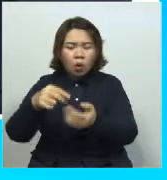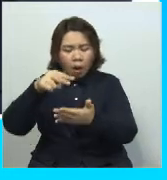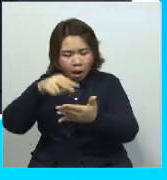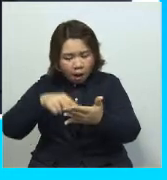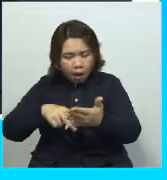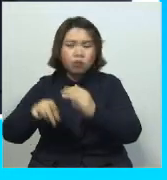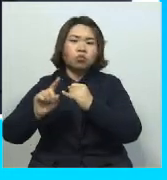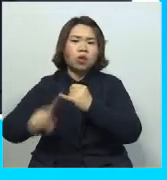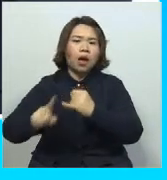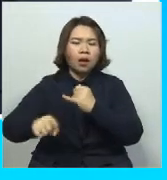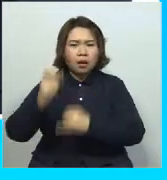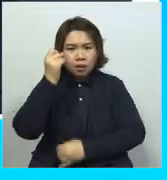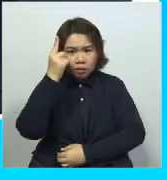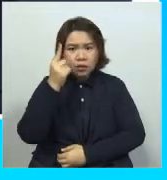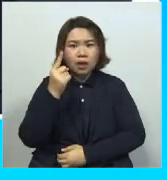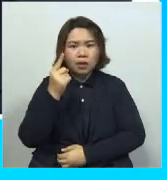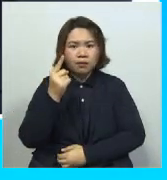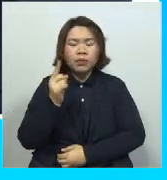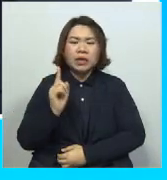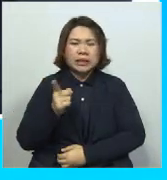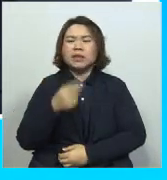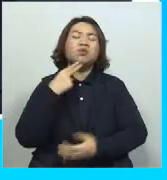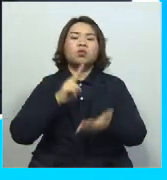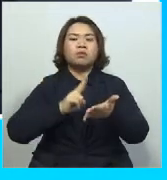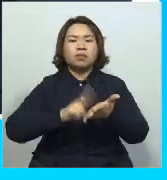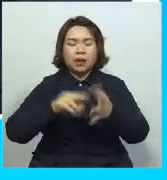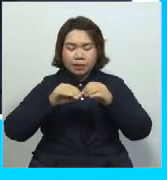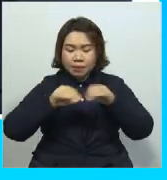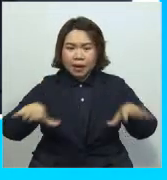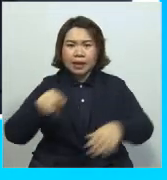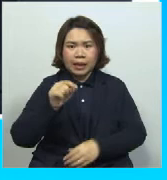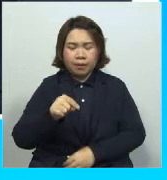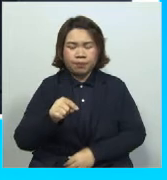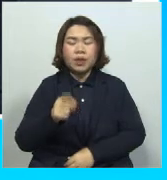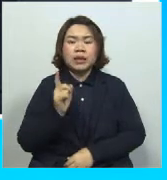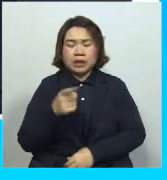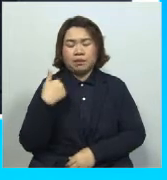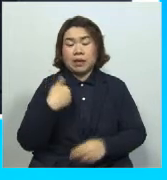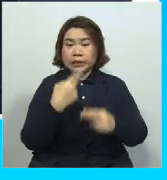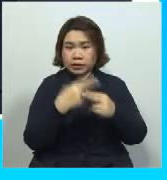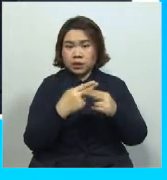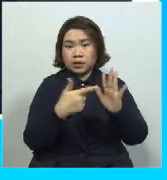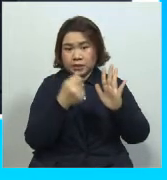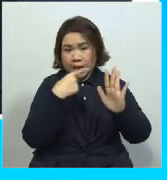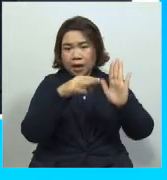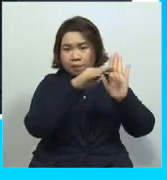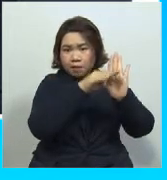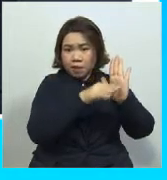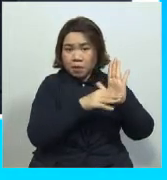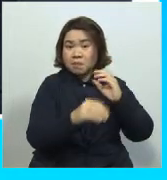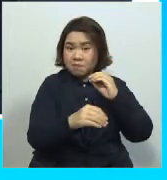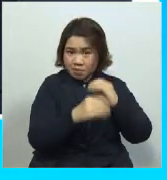ดท้ายเนี่ยก็คือว่านอกจากหนังสือฉบับนี้จะมีการกำหนดรายการยาเพิ่มเติมแล้วนะค